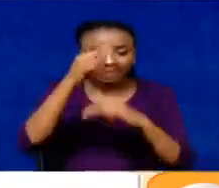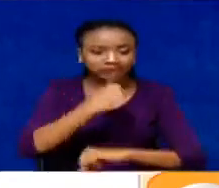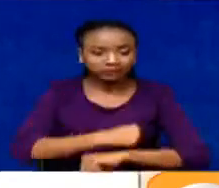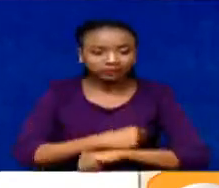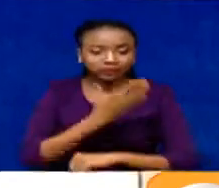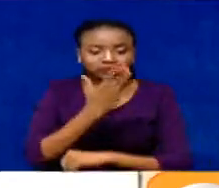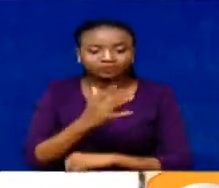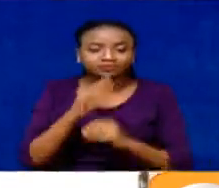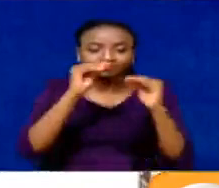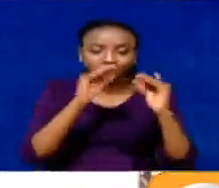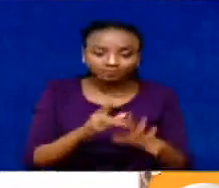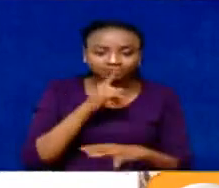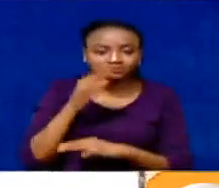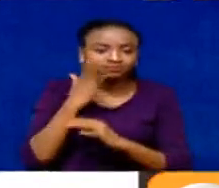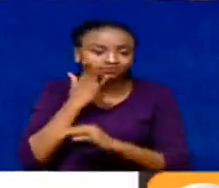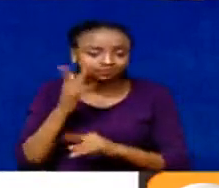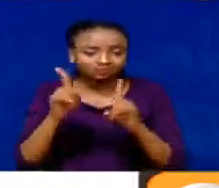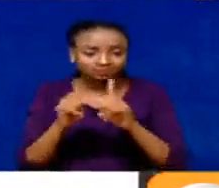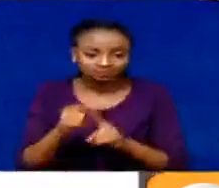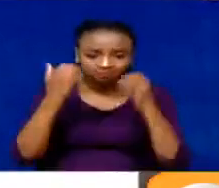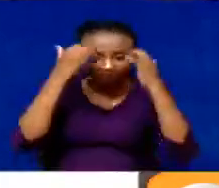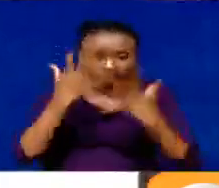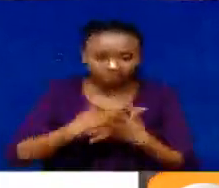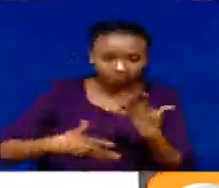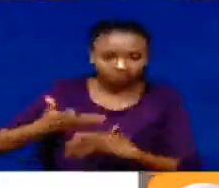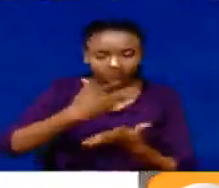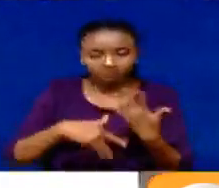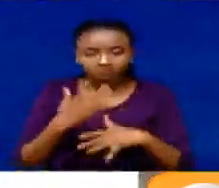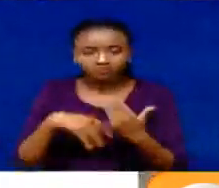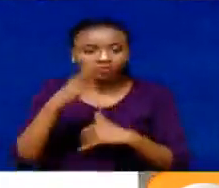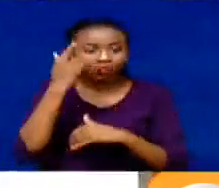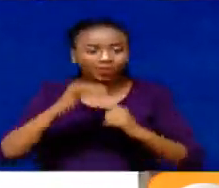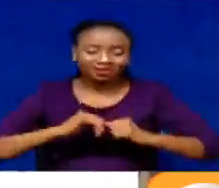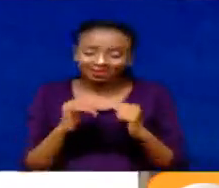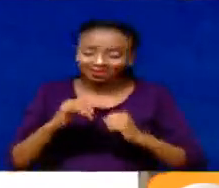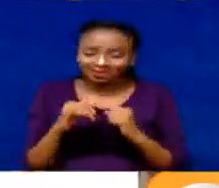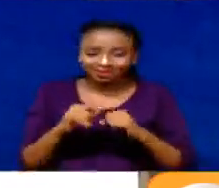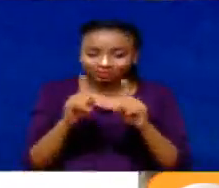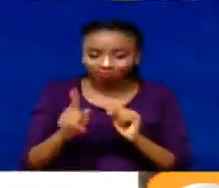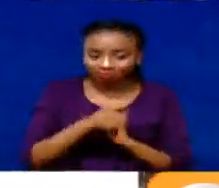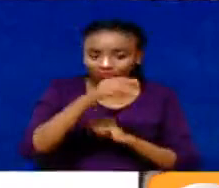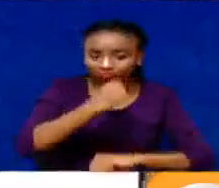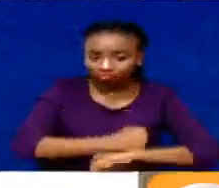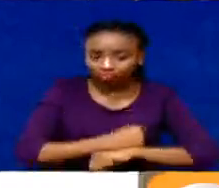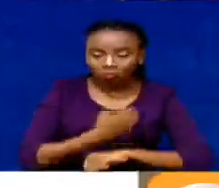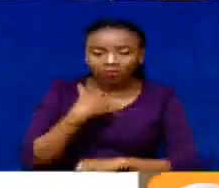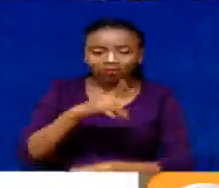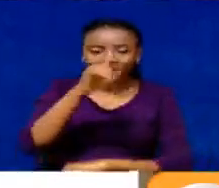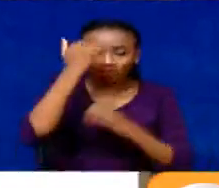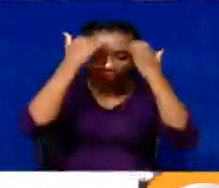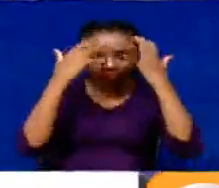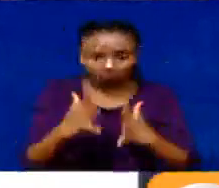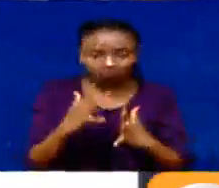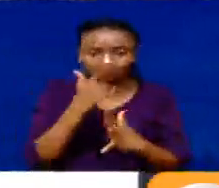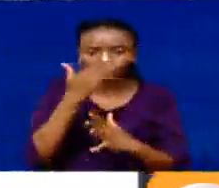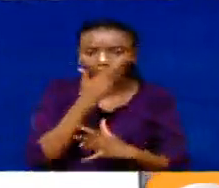wanafunzi walijimwaya mwaya baada ya kupata matokeo bora. Shule hiyo ikiwa na mwanafunzi mmoja kati ya 15